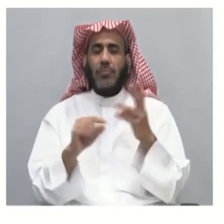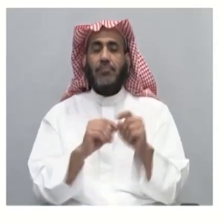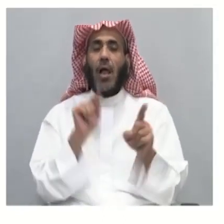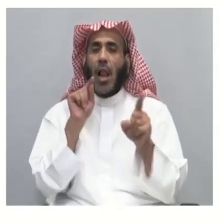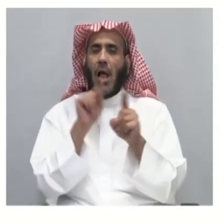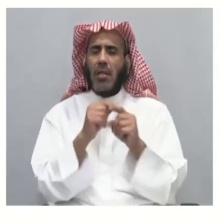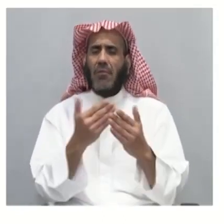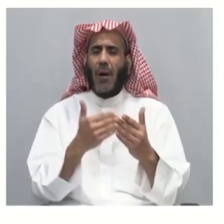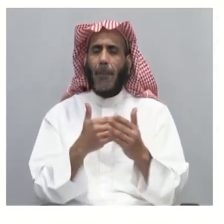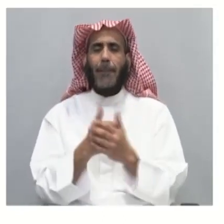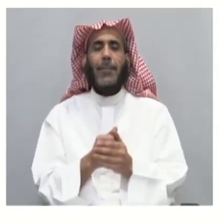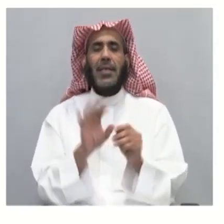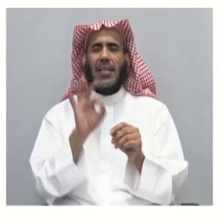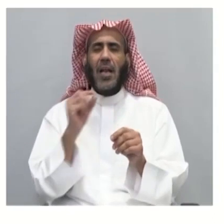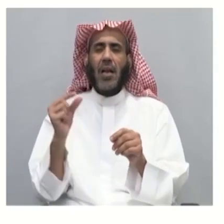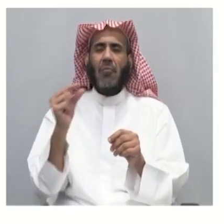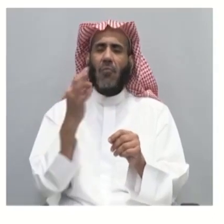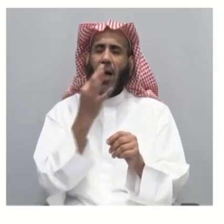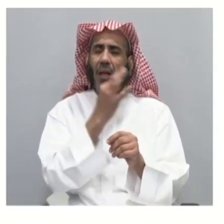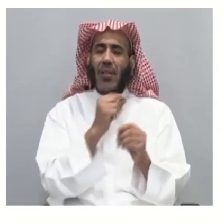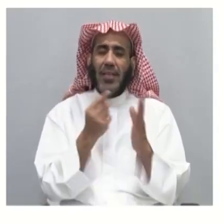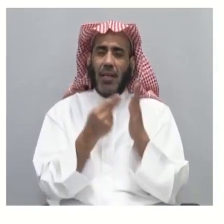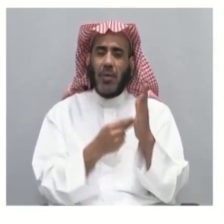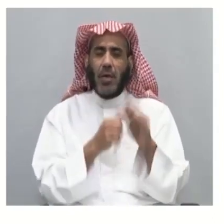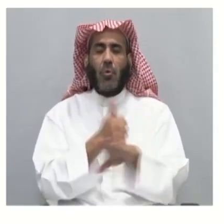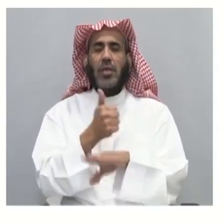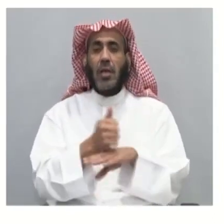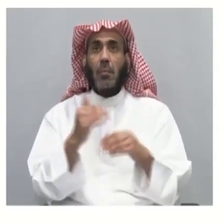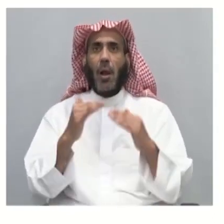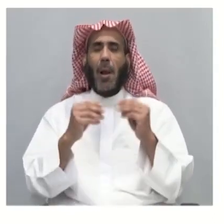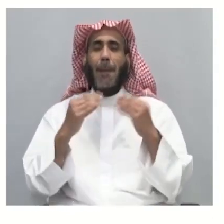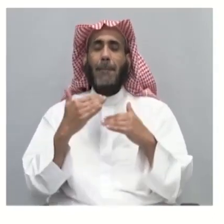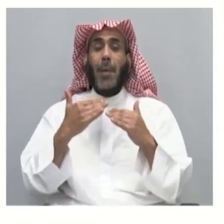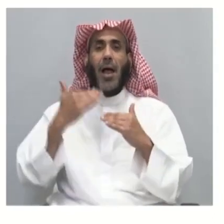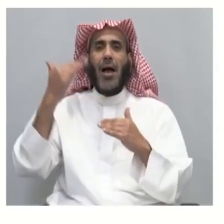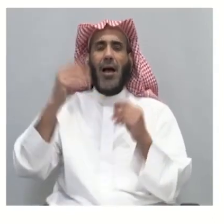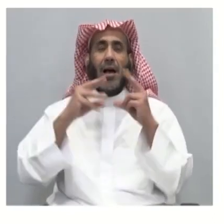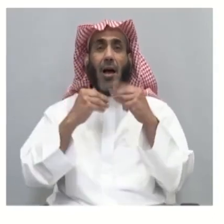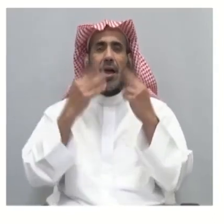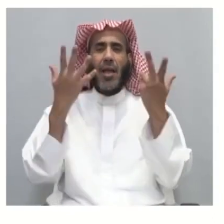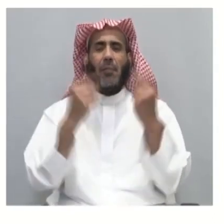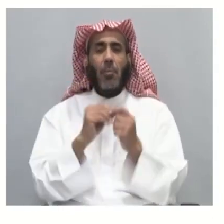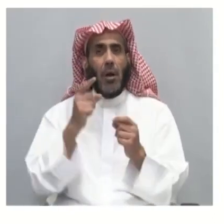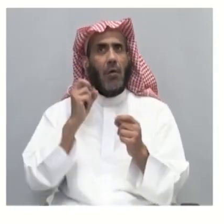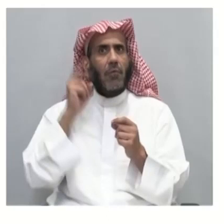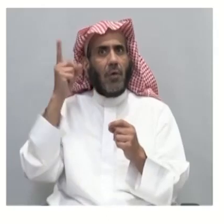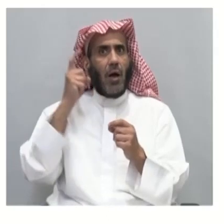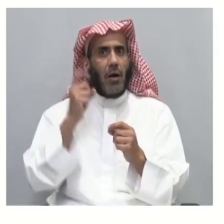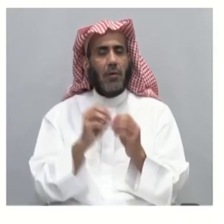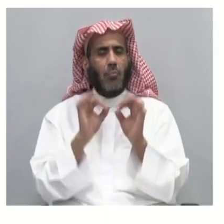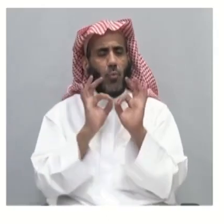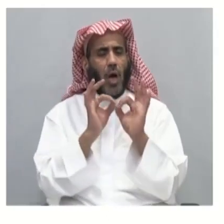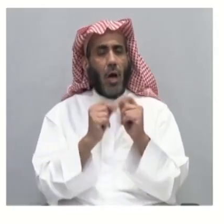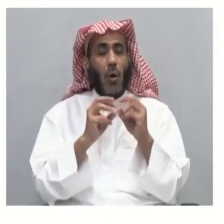قبل الاخير عندنا تنتقي الالفاظ الكتابيه والاساليب البلاغيه بما يعبر عن افكارك بصوره اكثر دقه واوضح